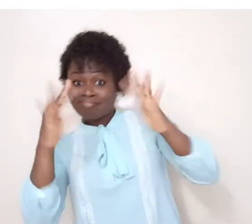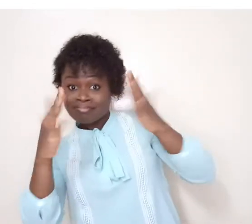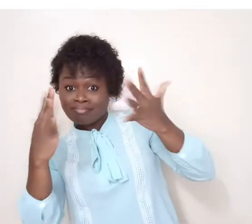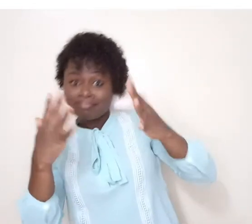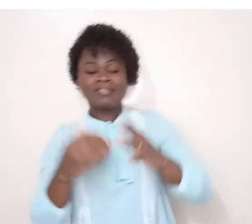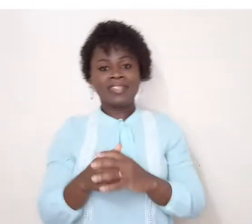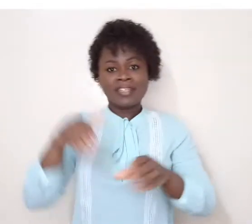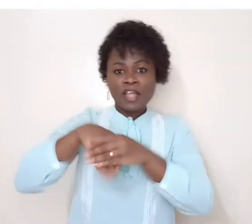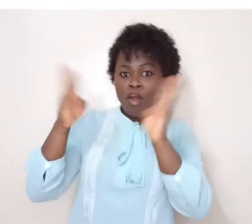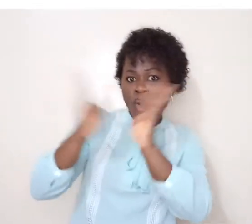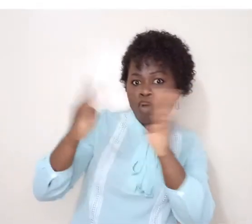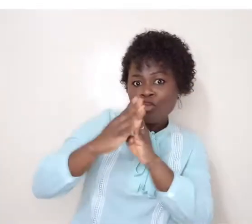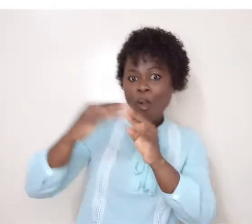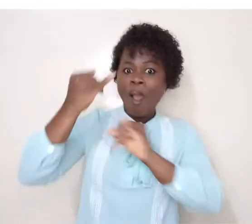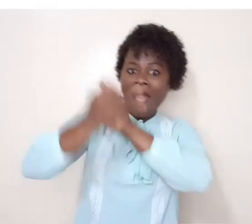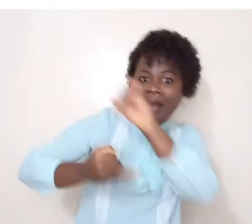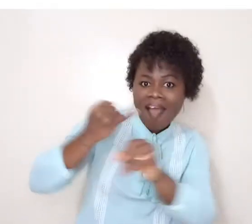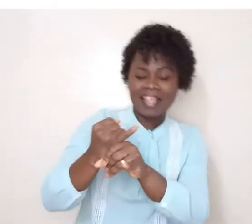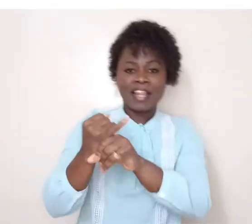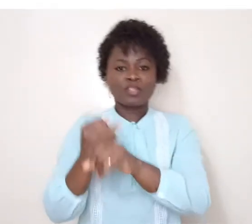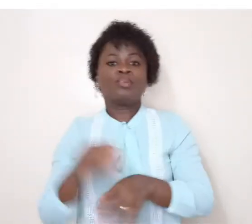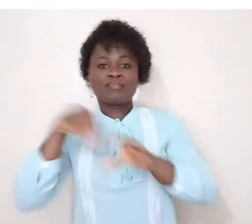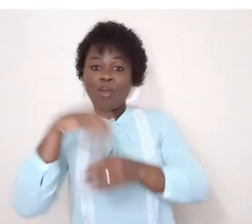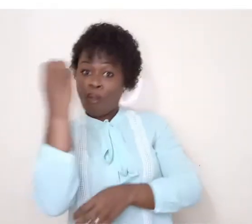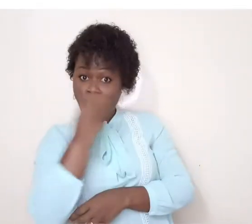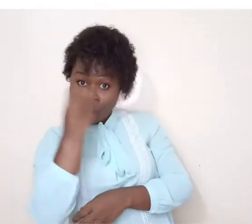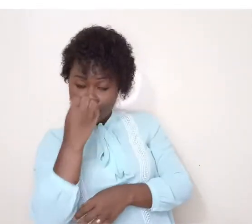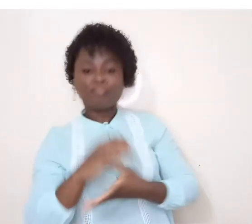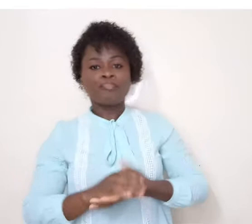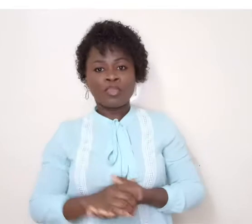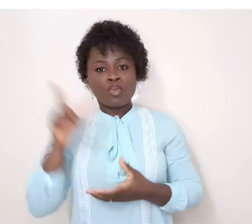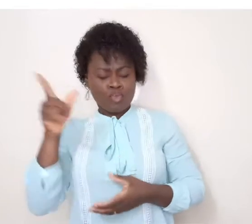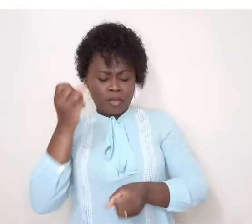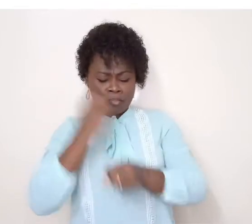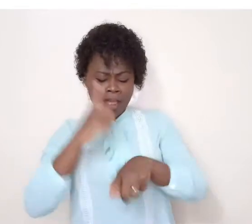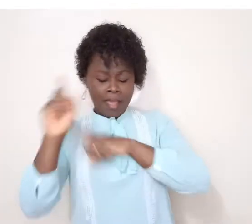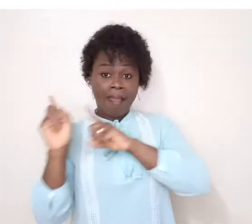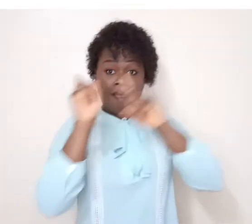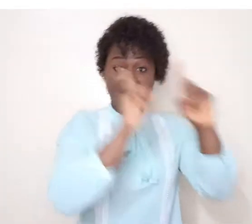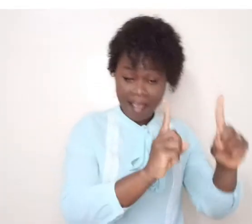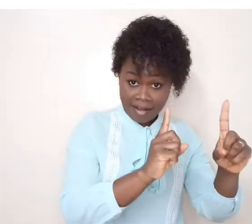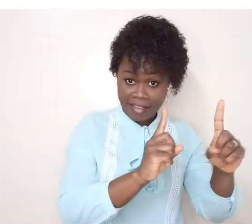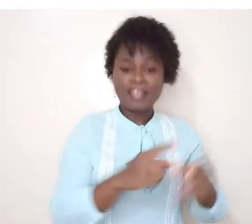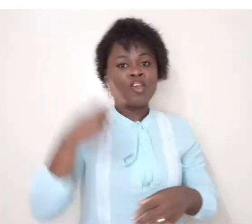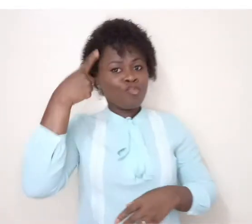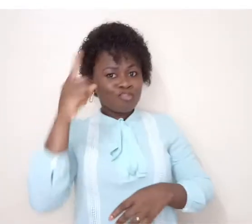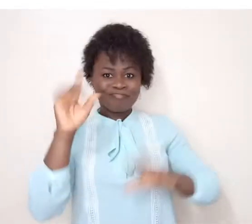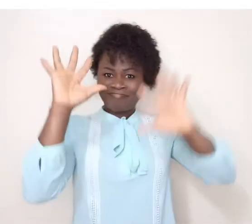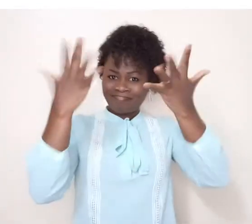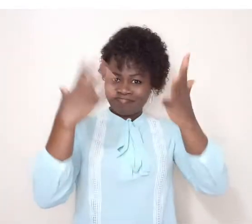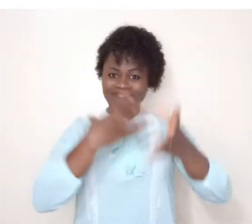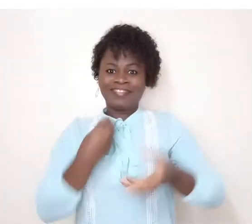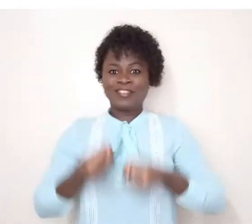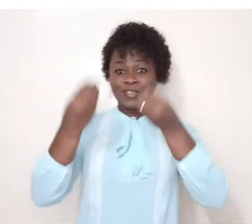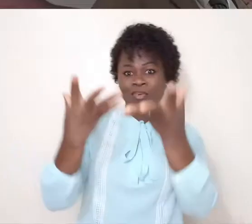une importante conférence dans une ville d'Europe, afin d'y recevoir le prix le plus prestigieux